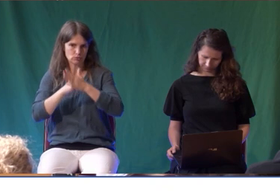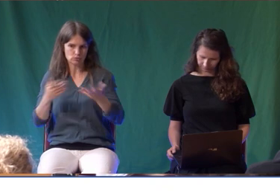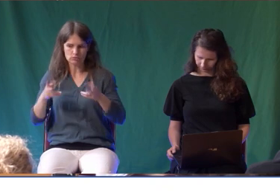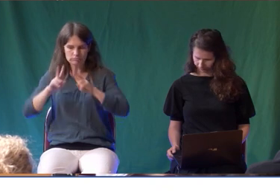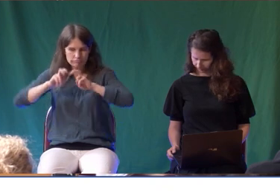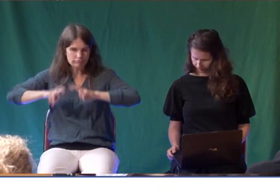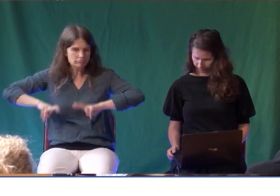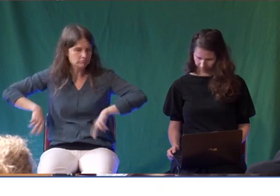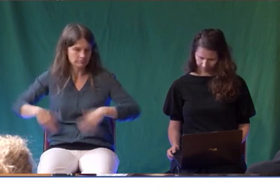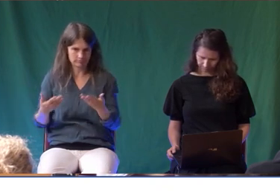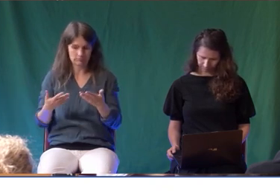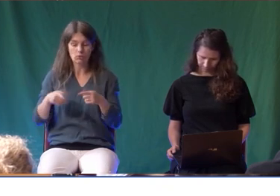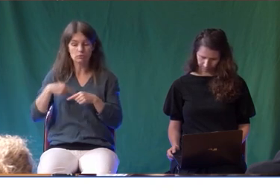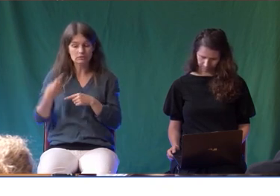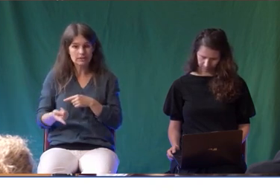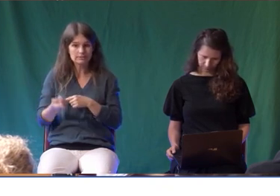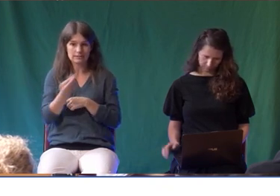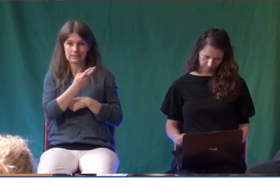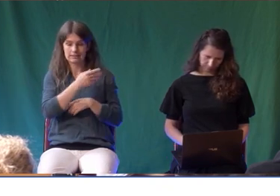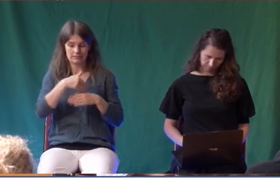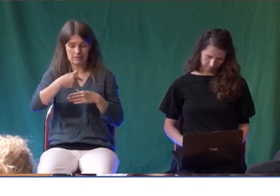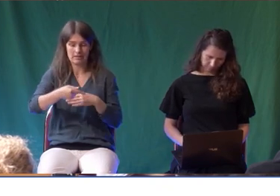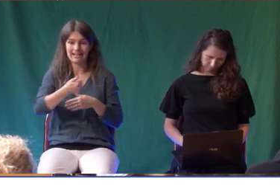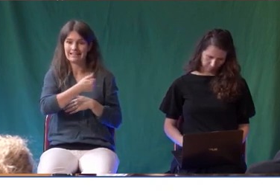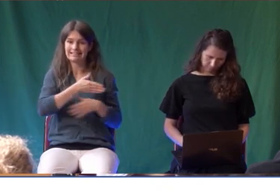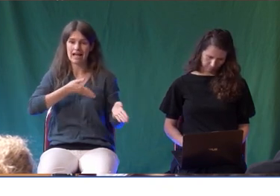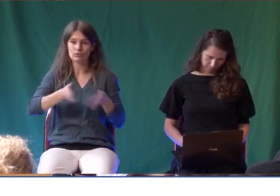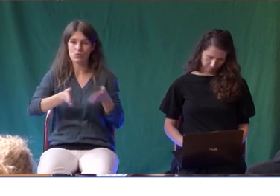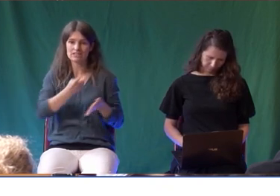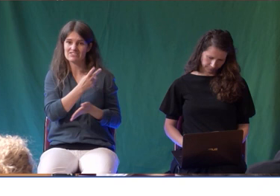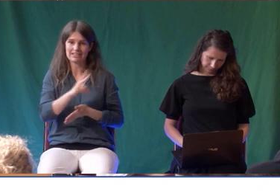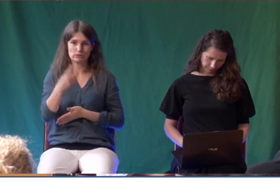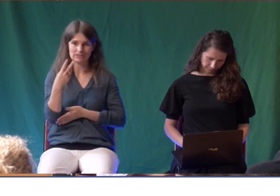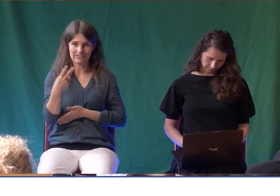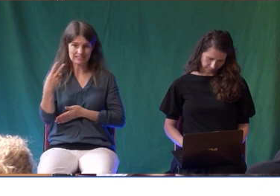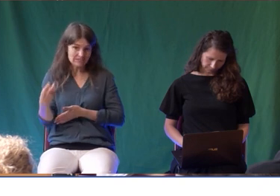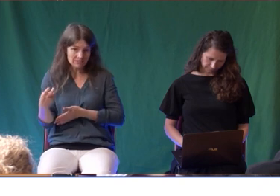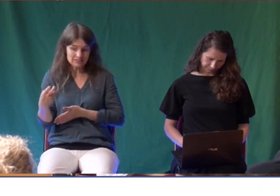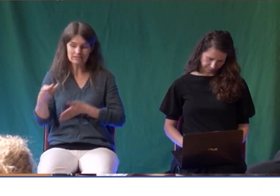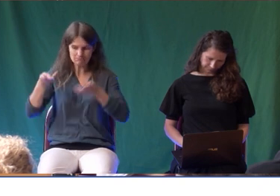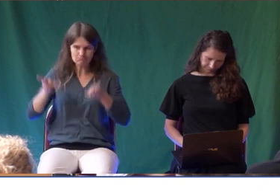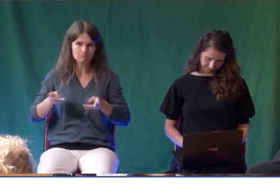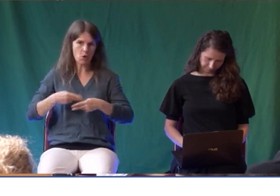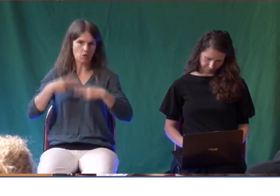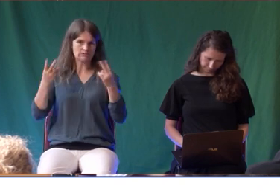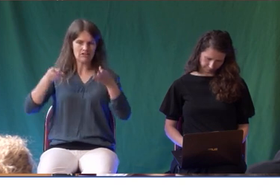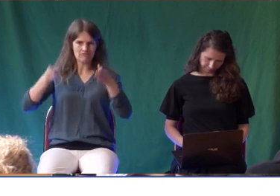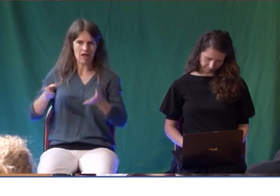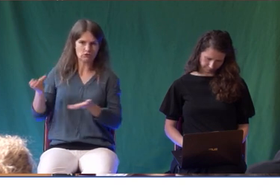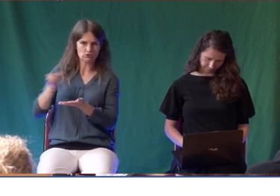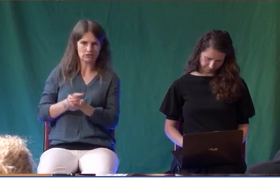und seit Januar 2022 gibt es die Fachstelle unterstützte Elternschaft